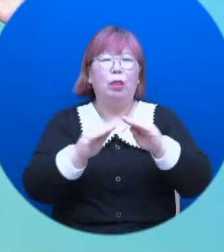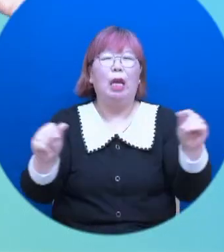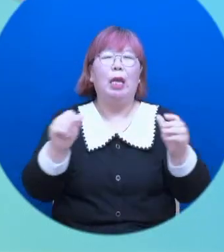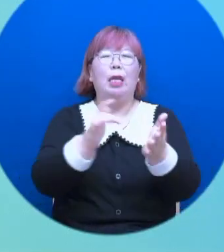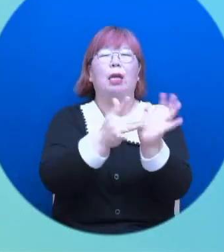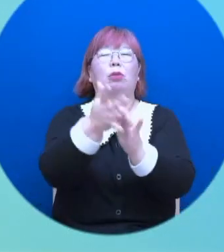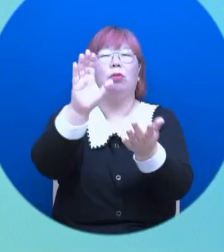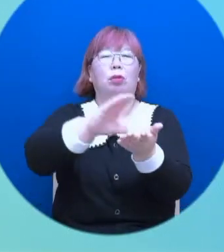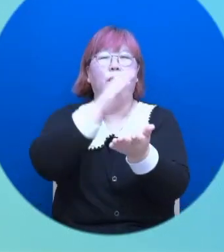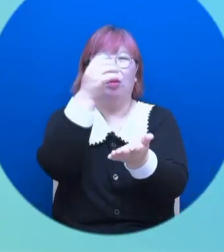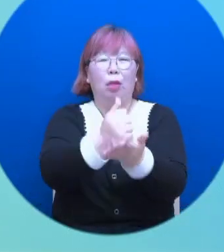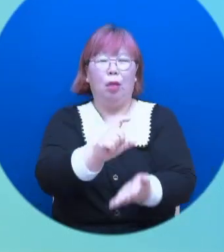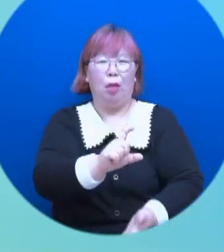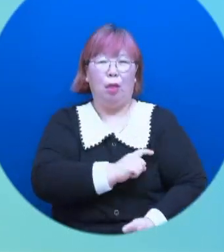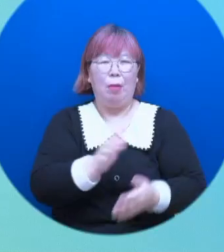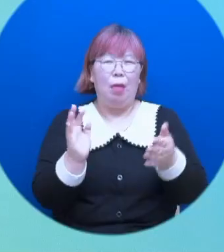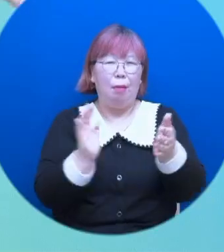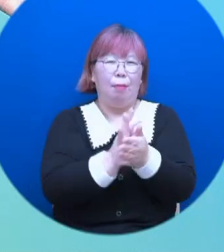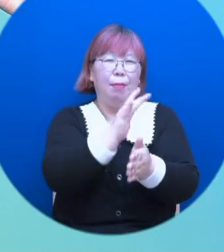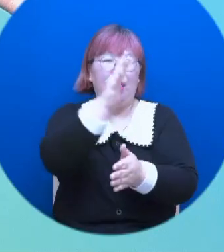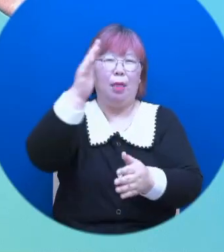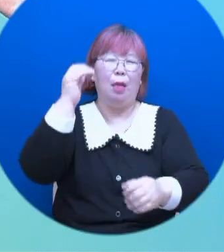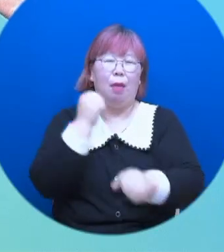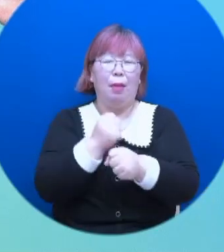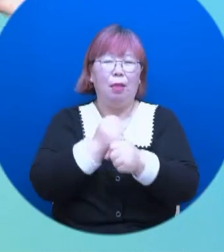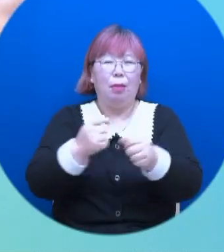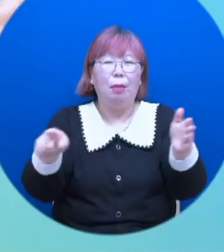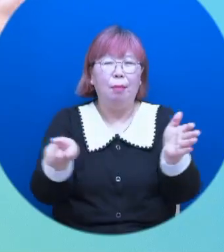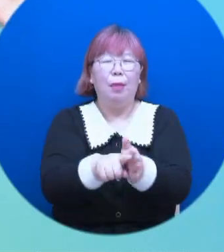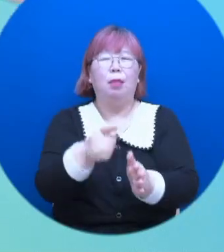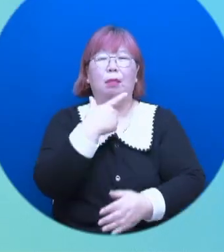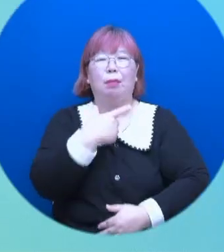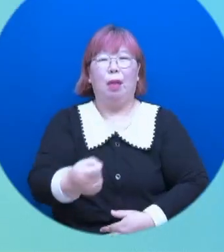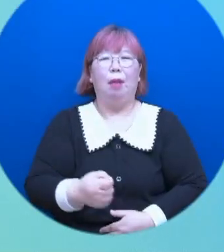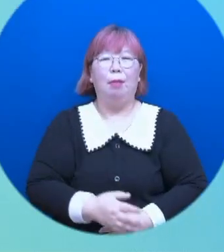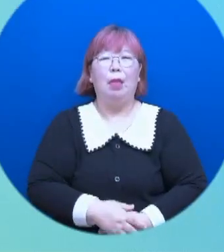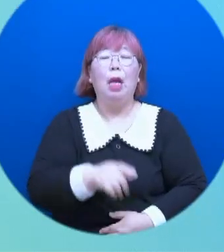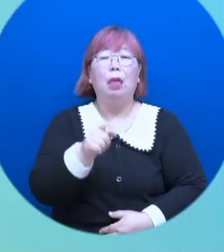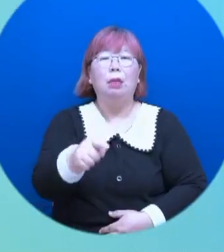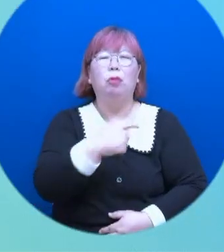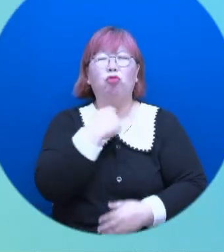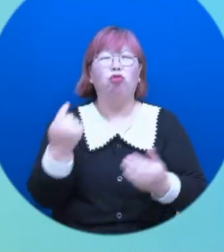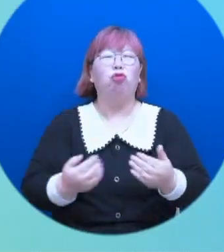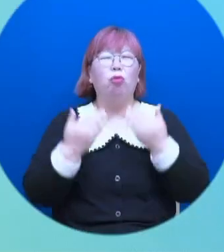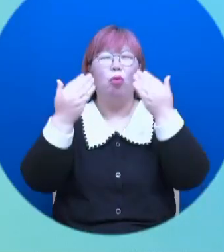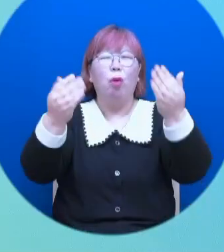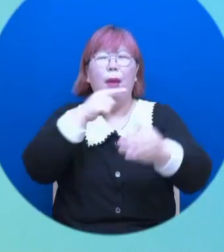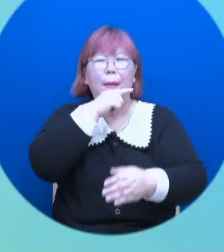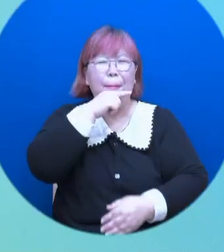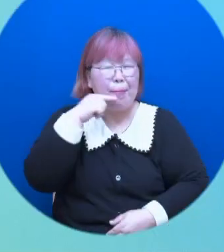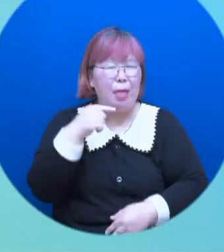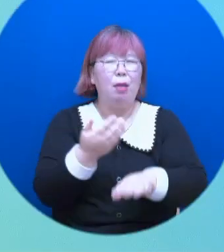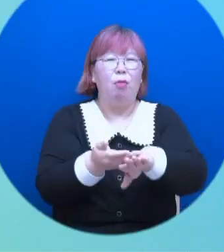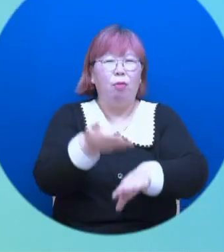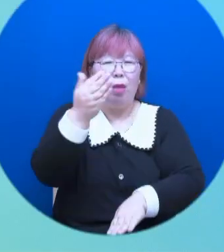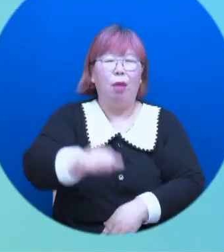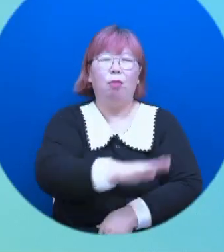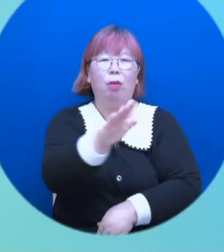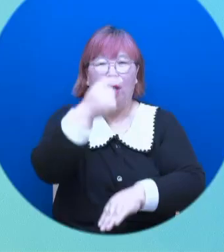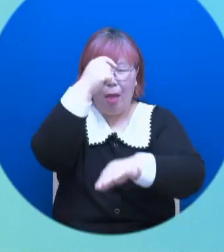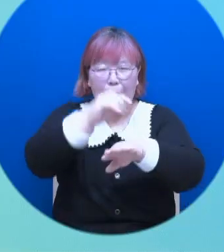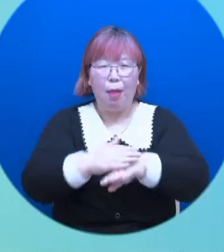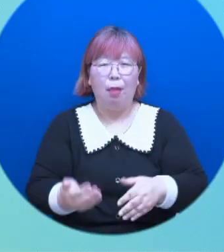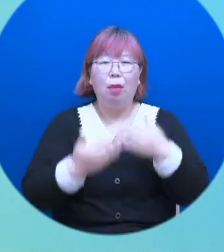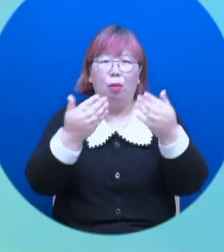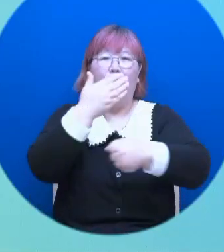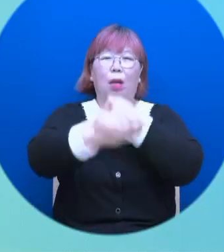그리스도의 이름이 빛나게 하셨음을 믿으시기를 바랍니다. 그 순교의 피 위에 우리가 예배하며